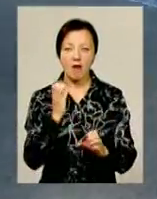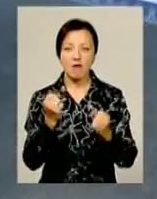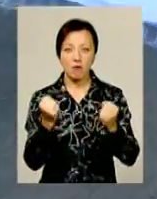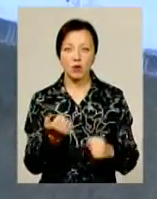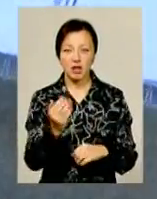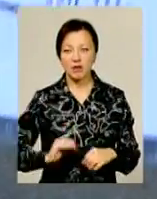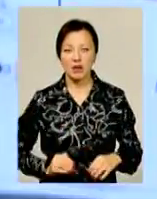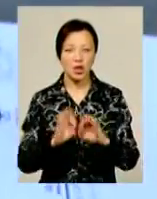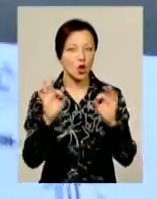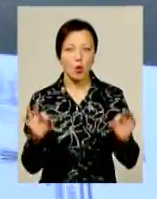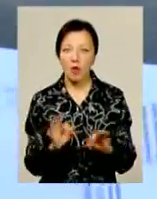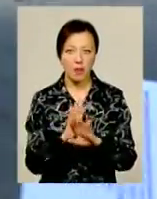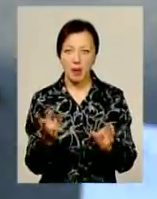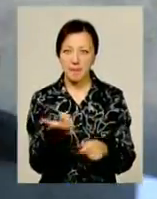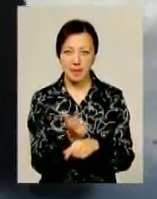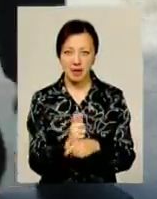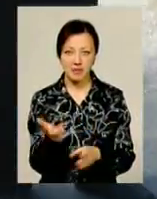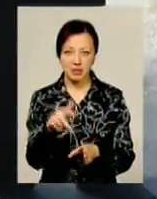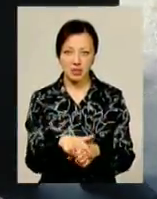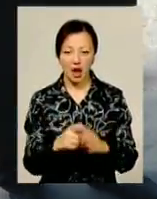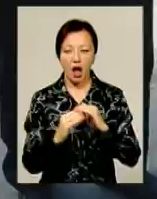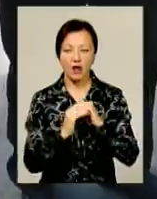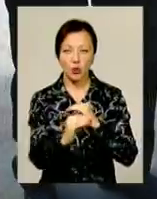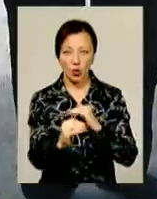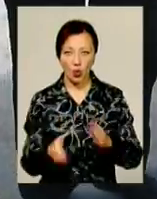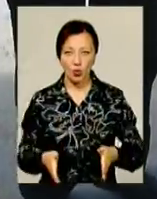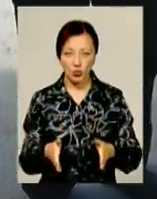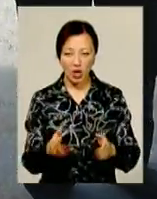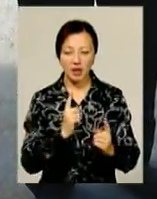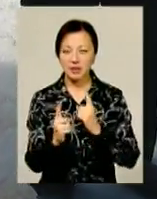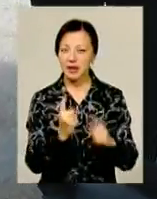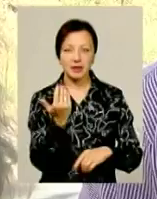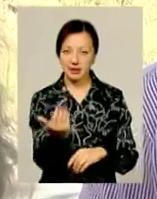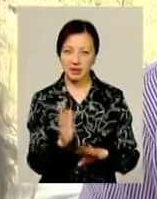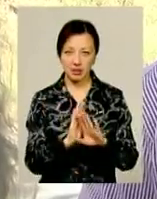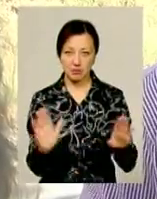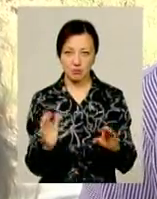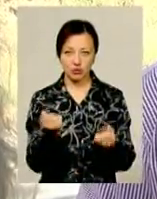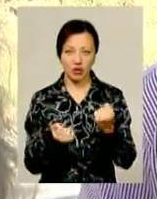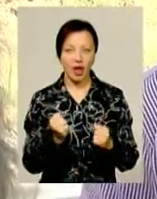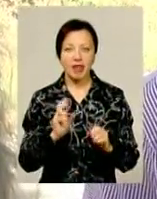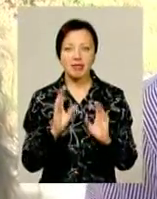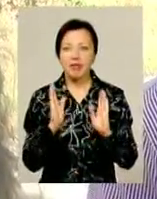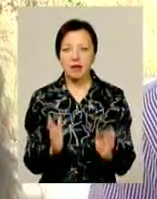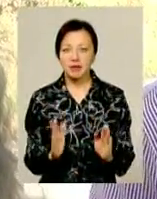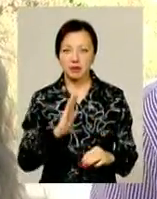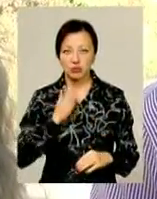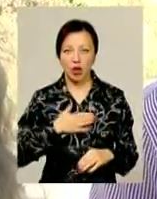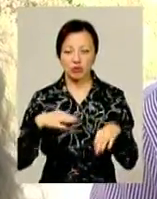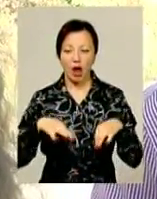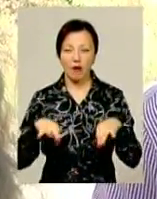компанії ніколи не перевантажені. І, мовляв, асфальтованою дорогою їздять не лише їхні машини. Не тільки їздять